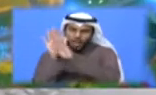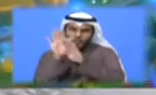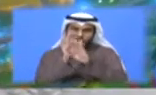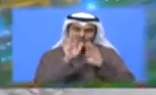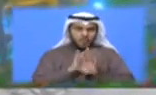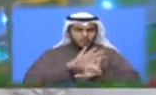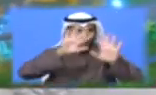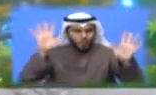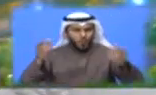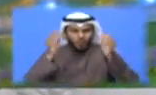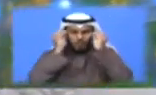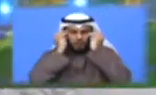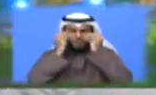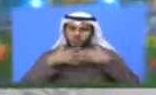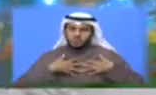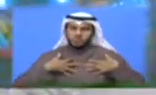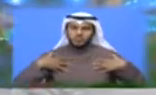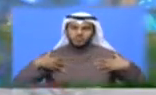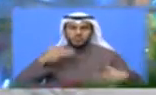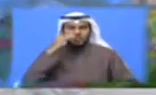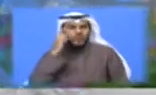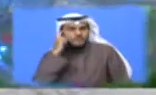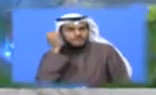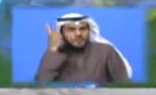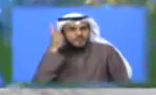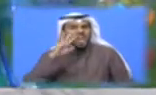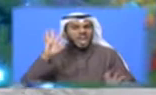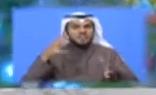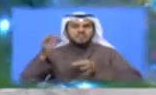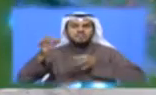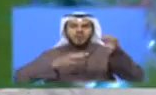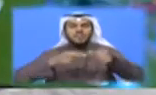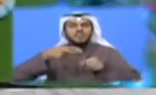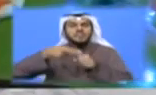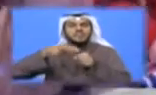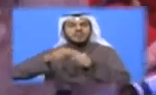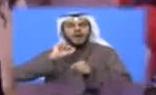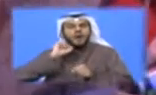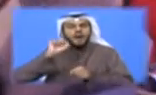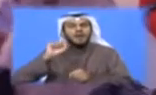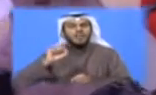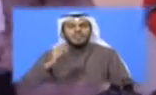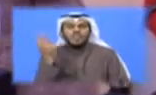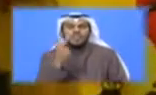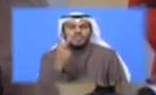لإبراز قدراتهم واستثمارها بعرض أفكار هندسية جديدة في مشاريع مبتكرة